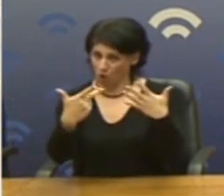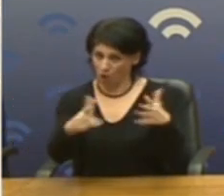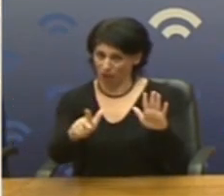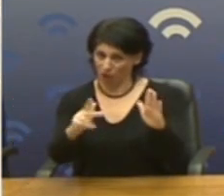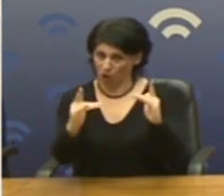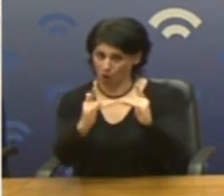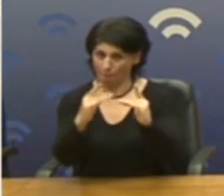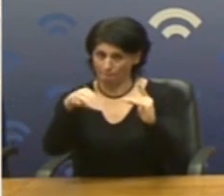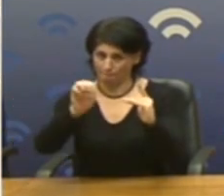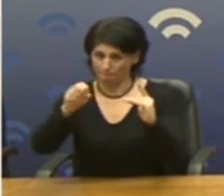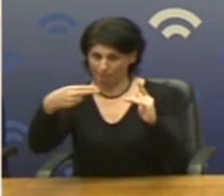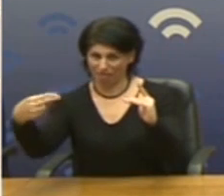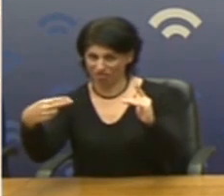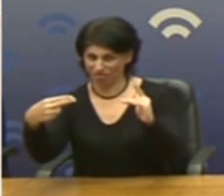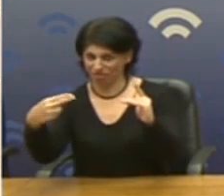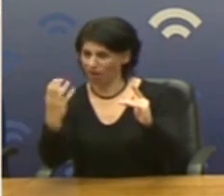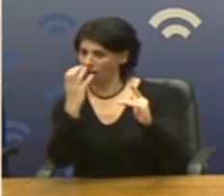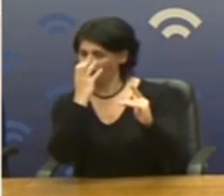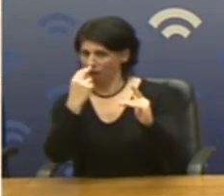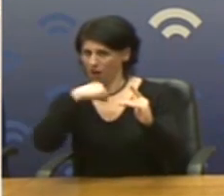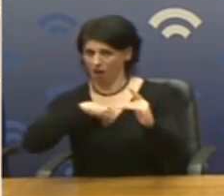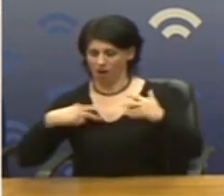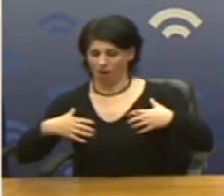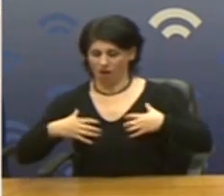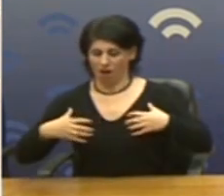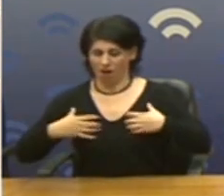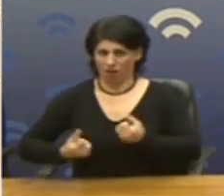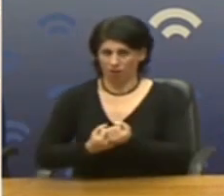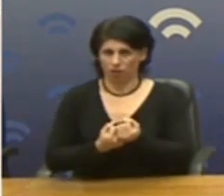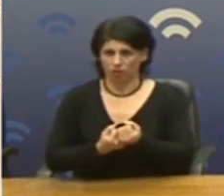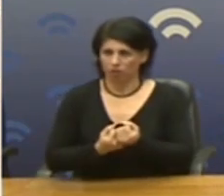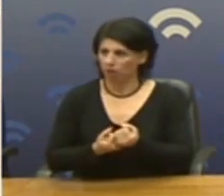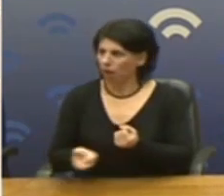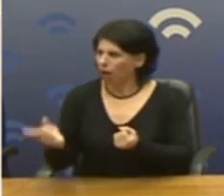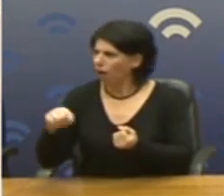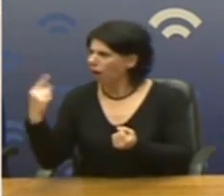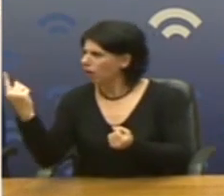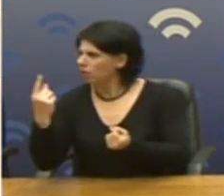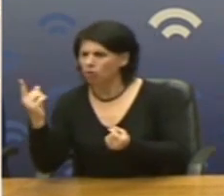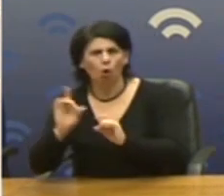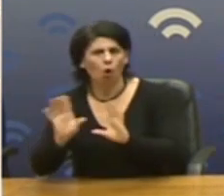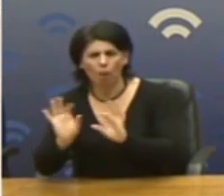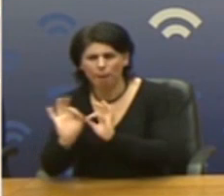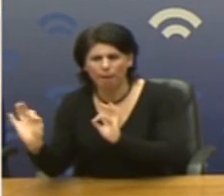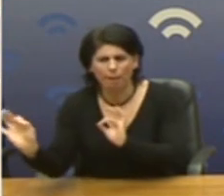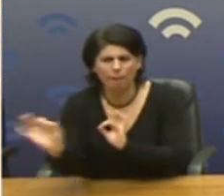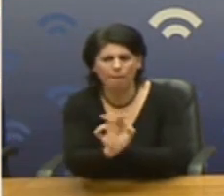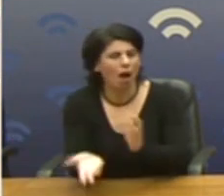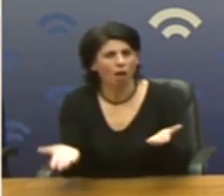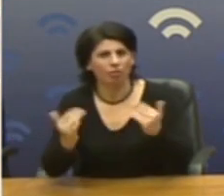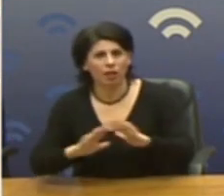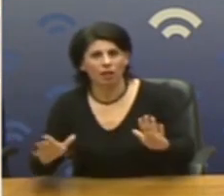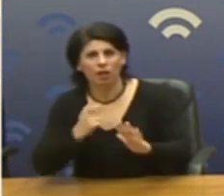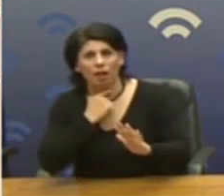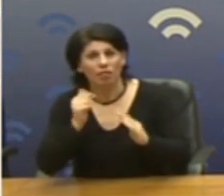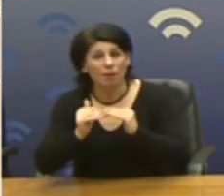μεθ που σήμερα είναι διαθέσιμες όταν σε άλλες συνθήκες, χωρίς πανδημία, χρειάζονται πάνω